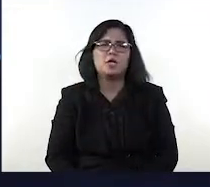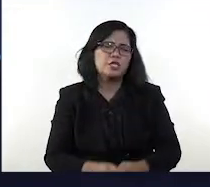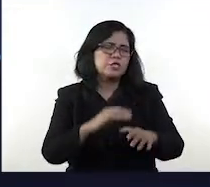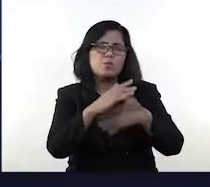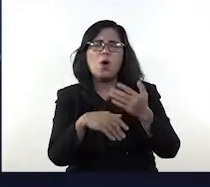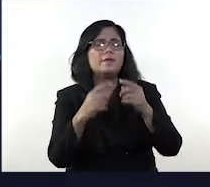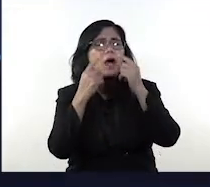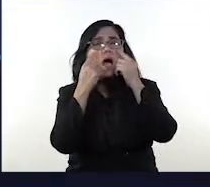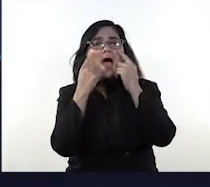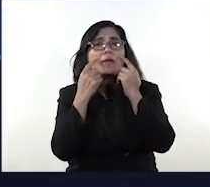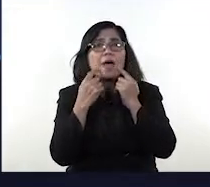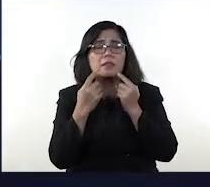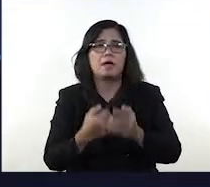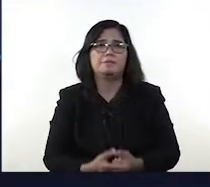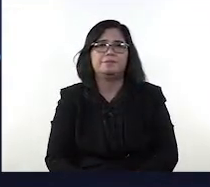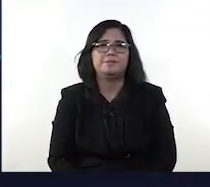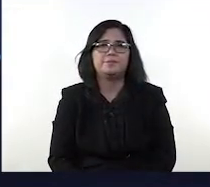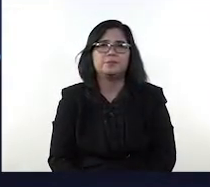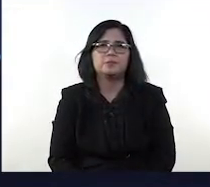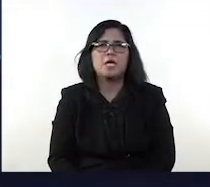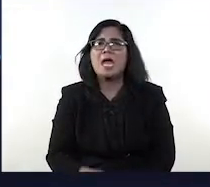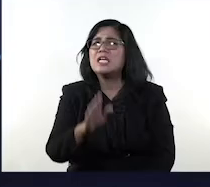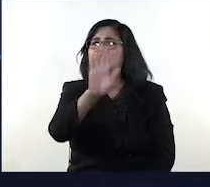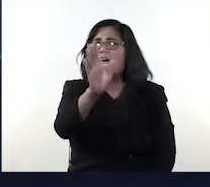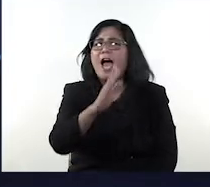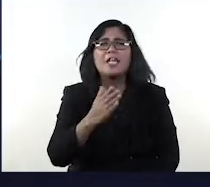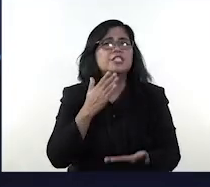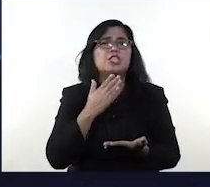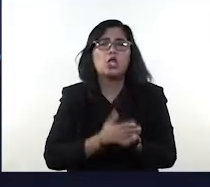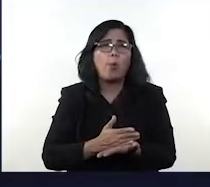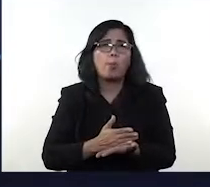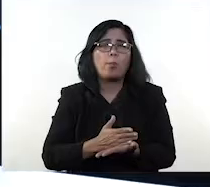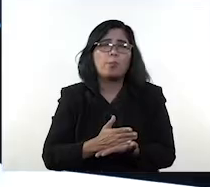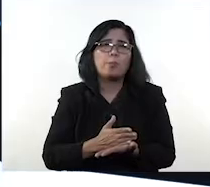terhadap air mata don't stop